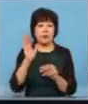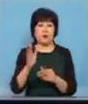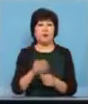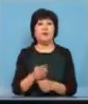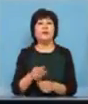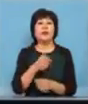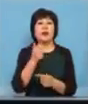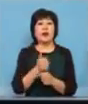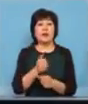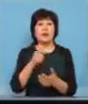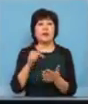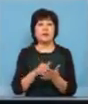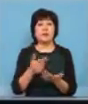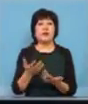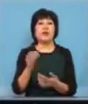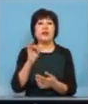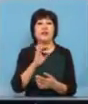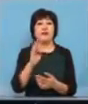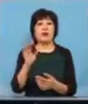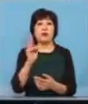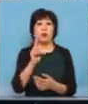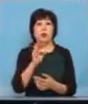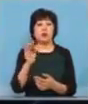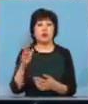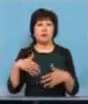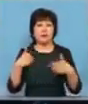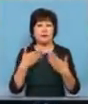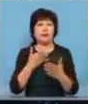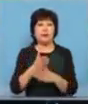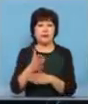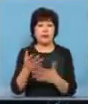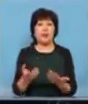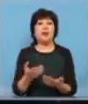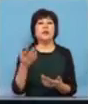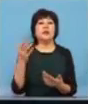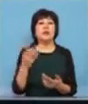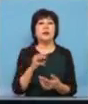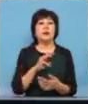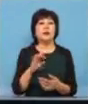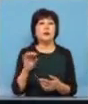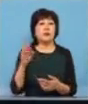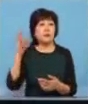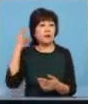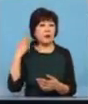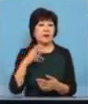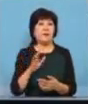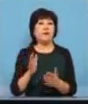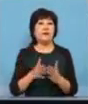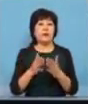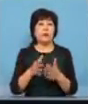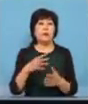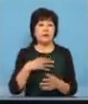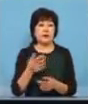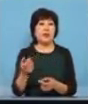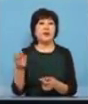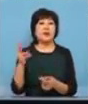әкімі екінші дүниежүзілік соғыс ардагері Иван Курочкинді де құттықтап барды. Иван Курочкин тынық мұхиты флотында әскери міндетін өтеп, отан соғысының